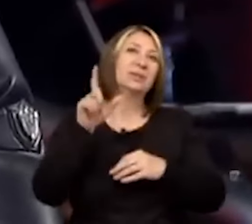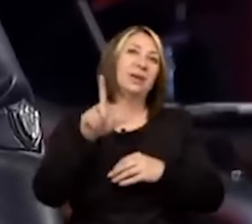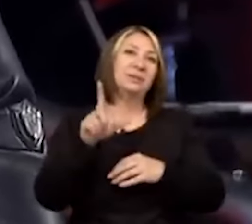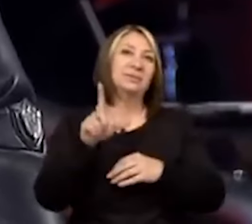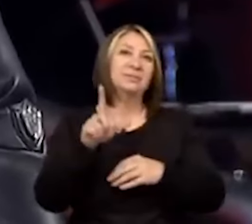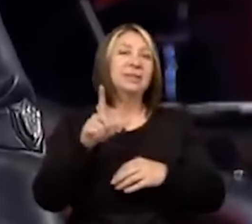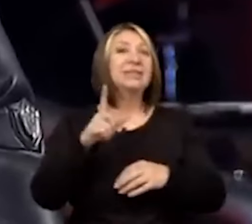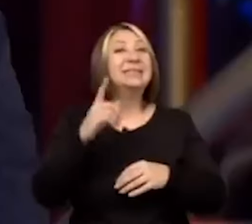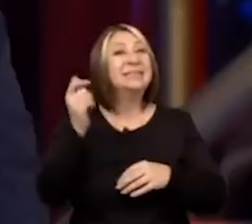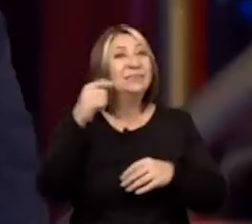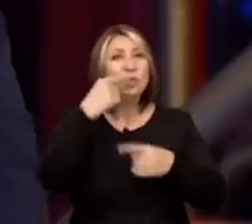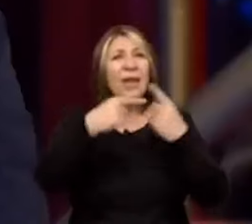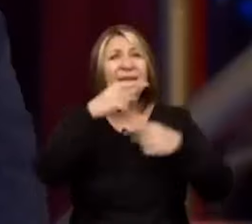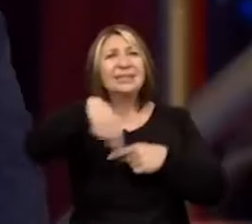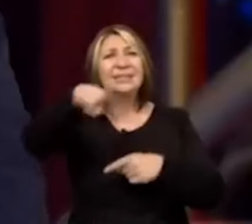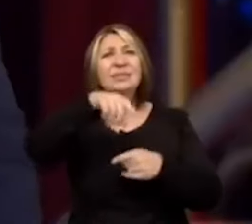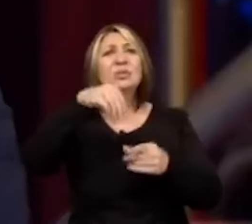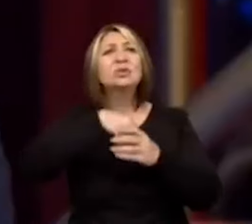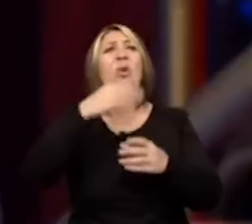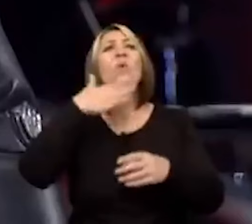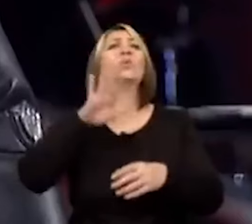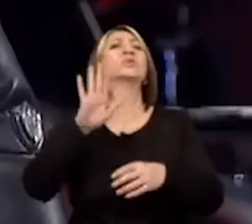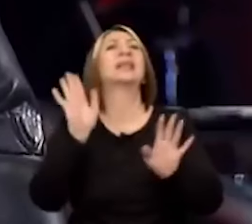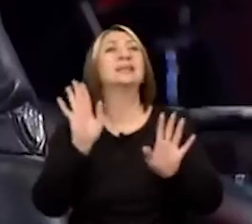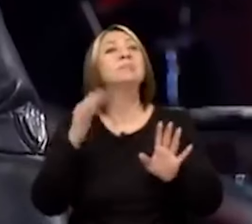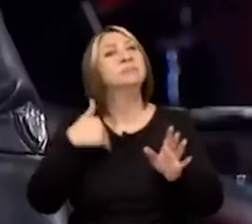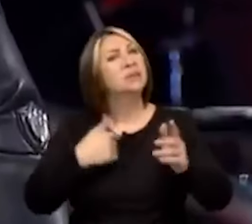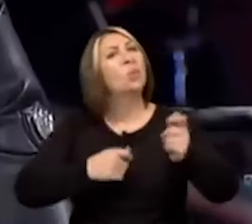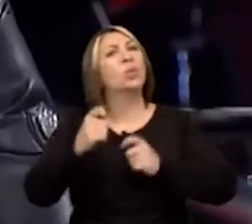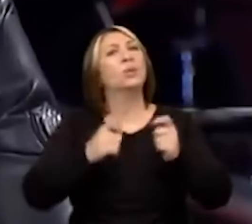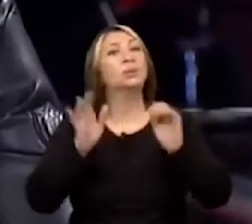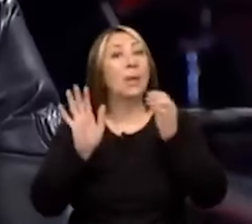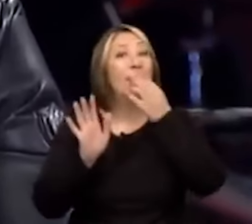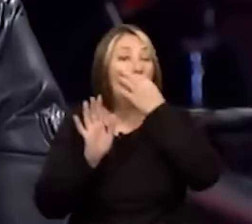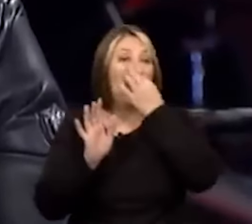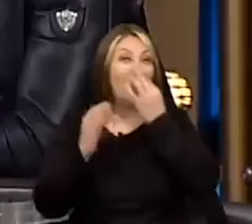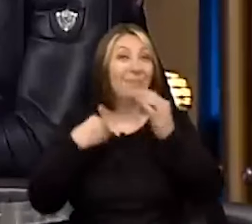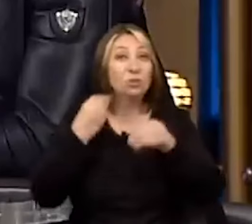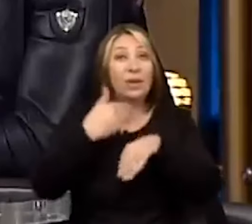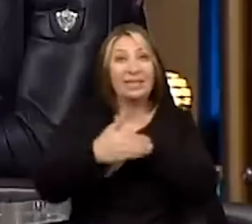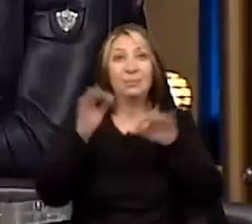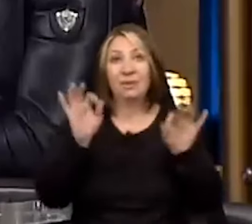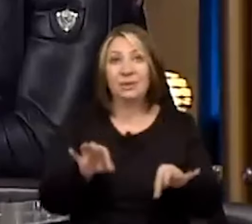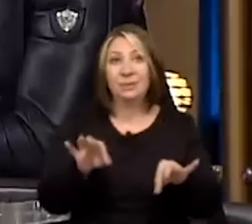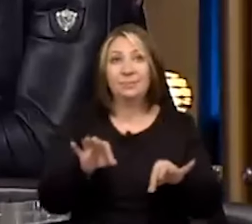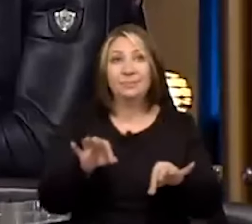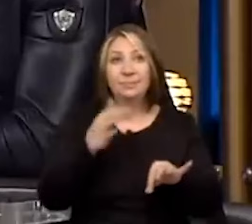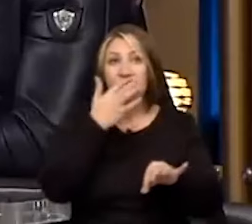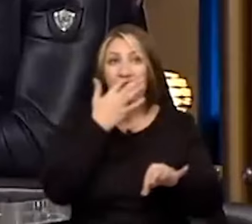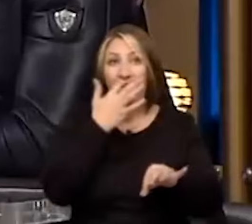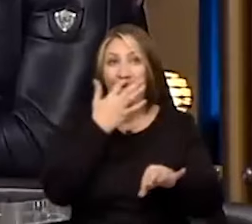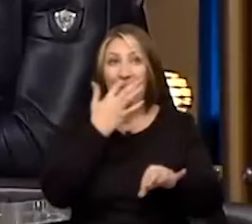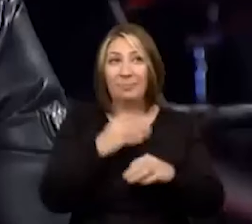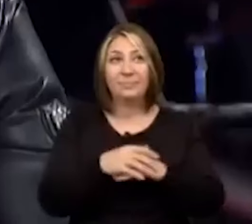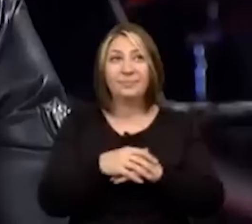Yani saydığınız şeylerin içinde yok değiliz. Yani bir şekilde biz de kullanıyoruz bunu. Ben çok geç başladım sosyal